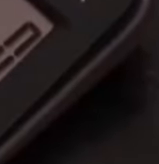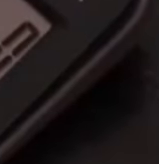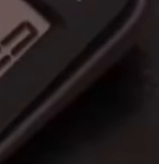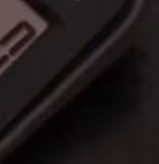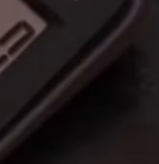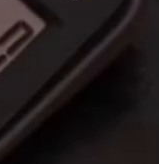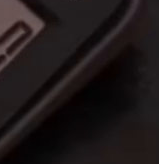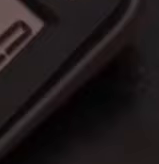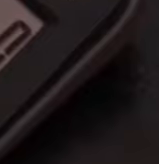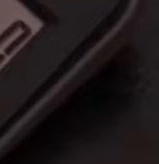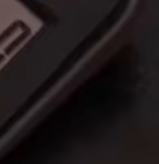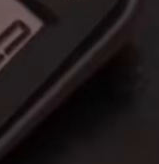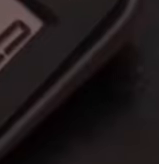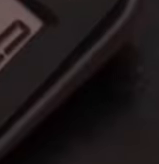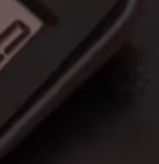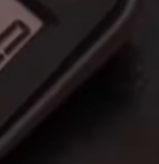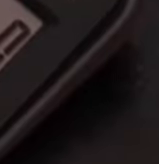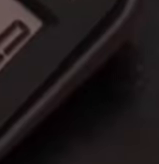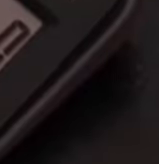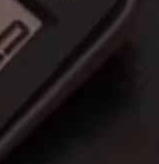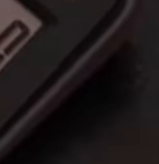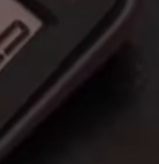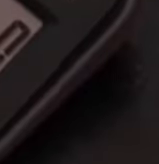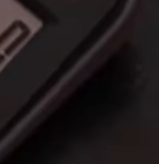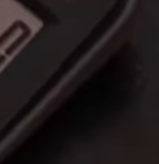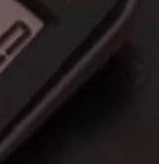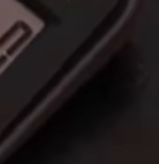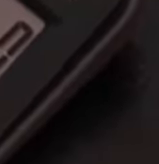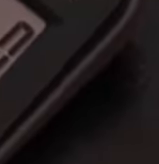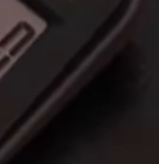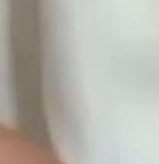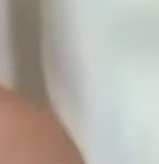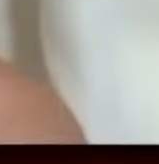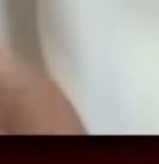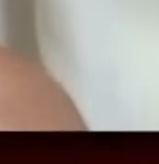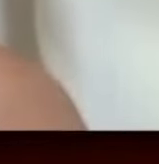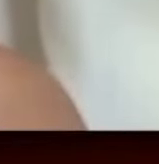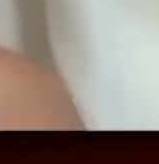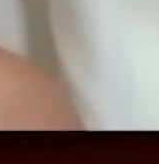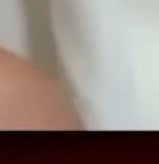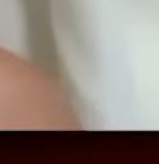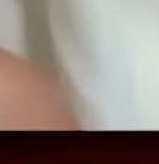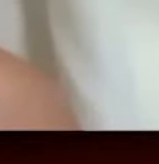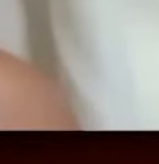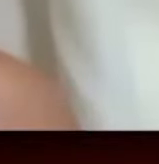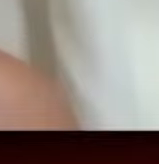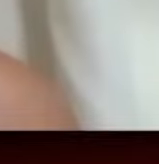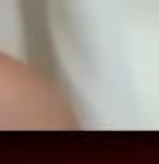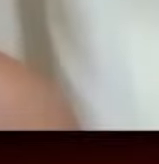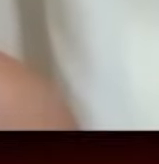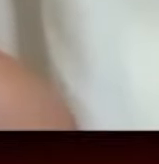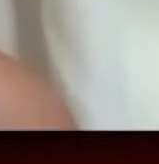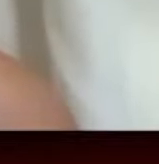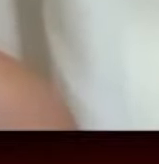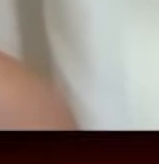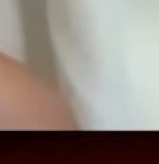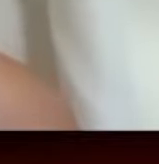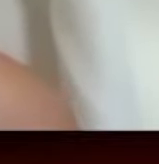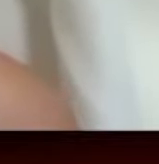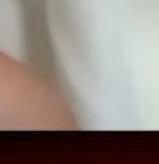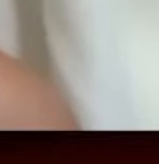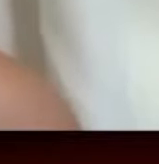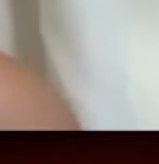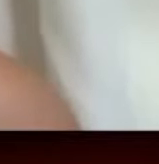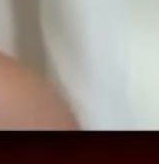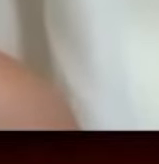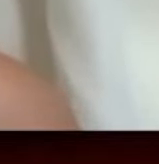statement ng isang ahensya na naaayon sa audit standard. Hindi lang yung presentation, yung form, kundi yung pagtupad o pagsagot niya